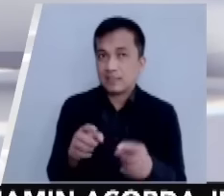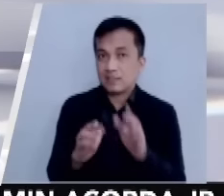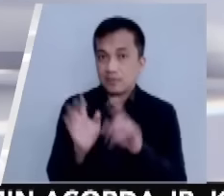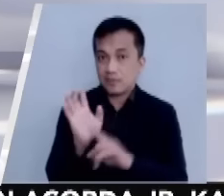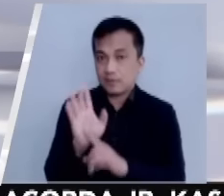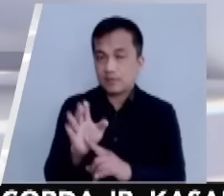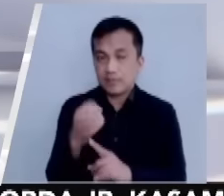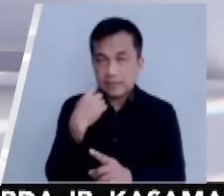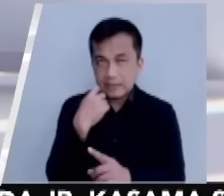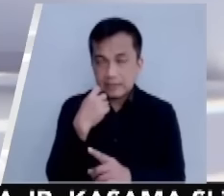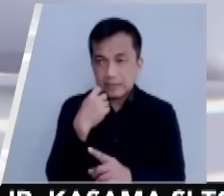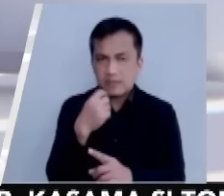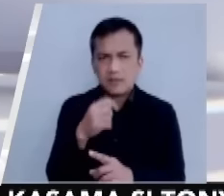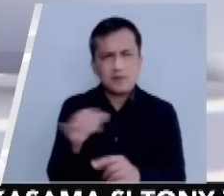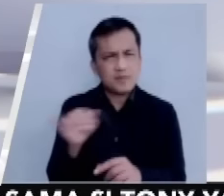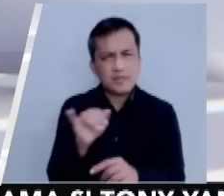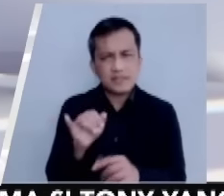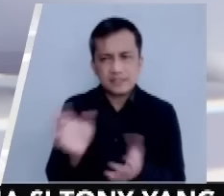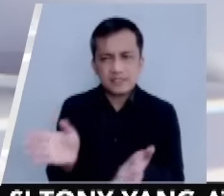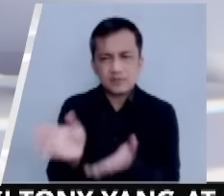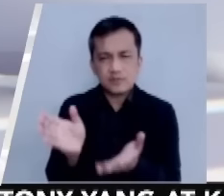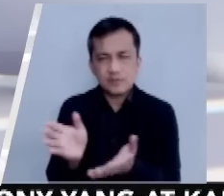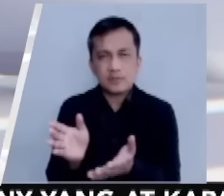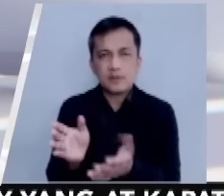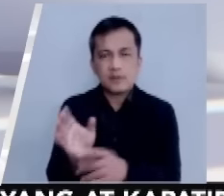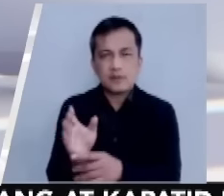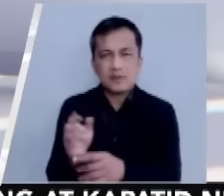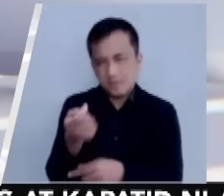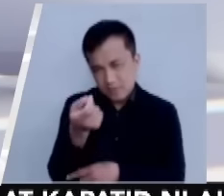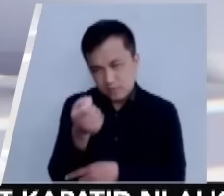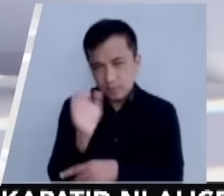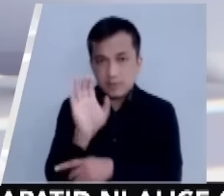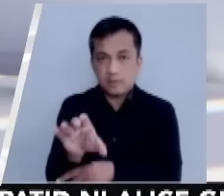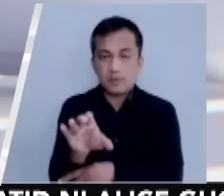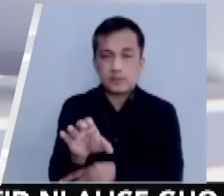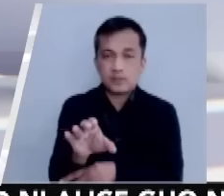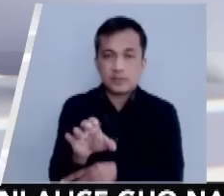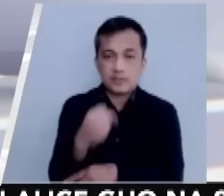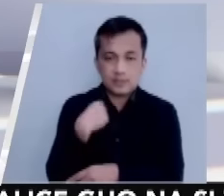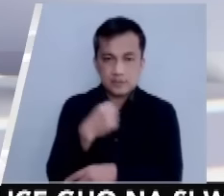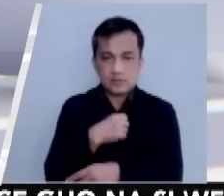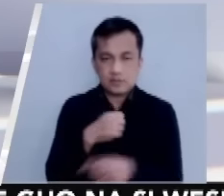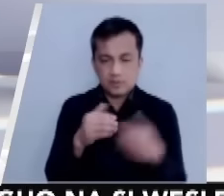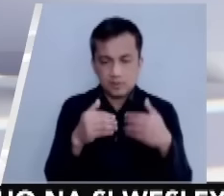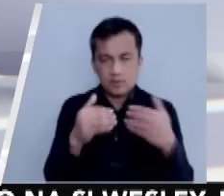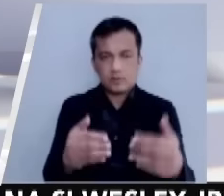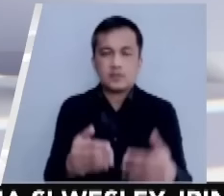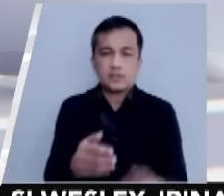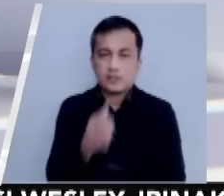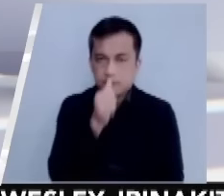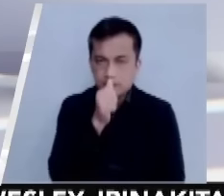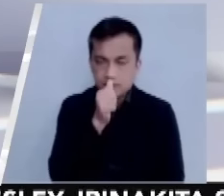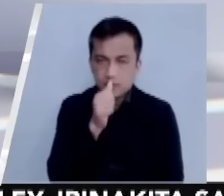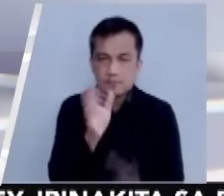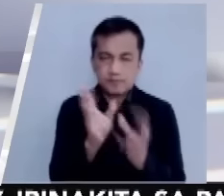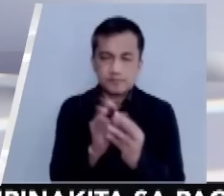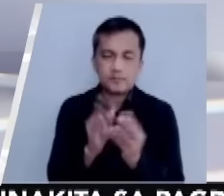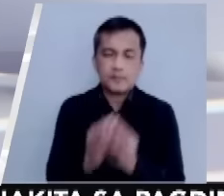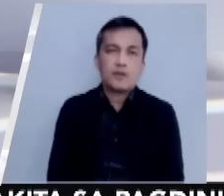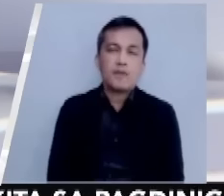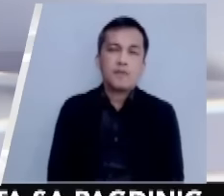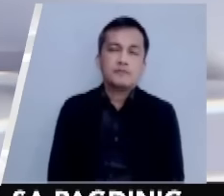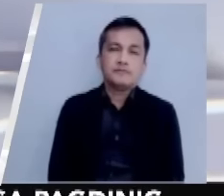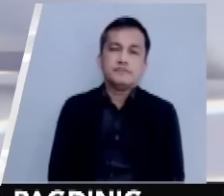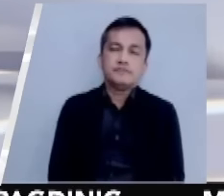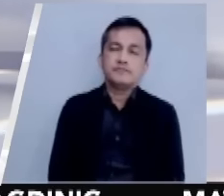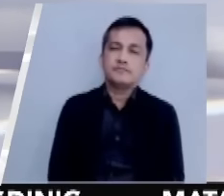siya medyo pinipilit ng mga senador na mag-proceed na sila sa executive session. Vicky? Sandra, may idea na